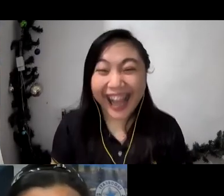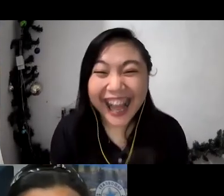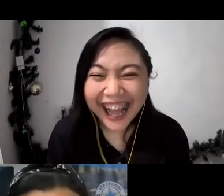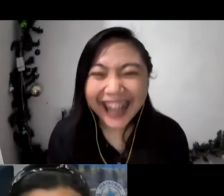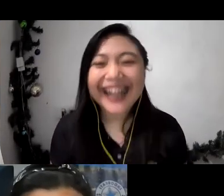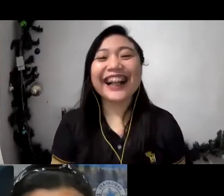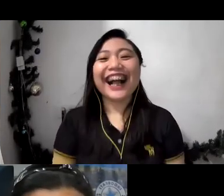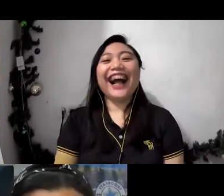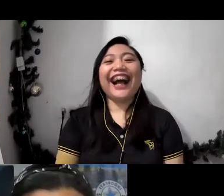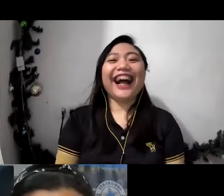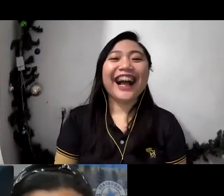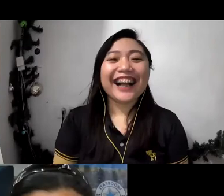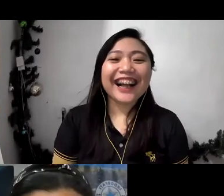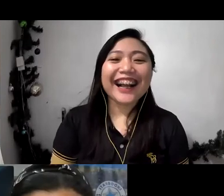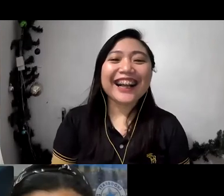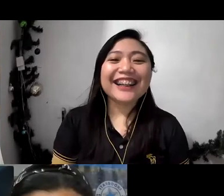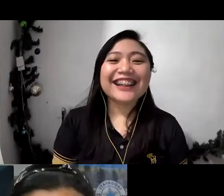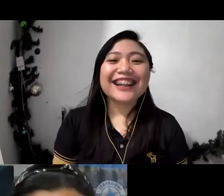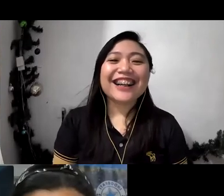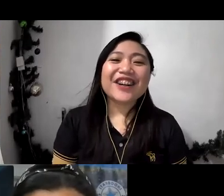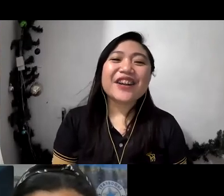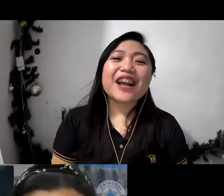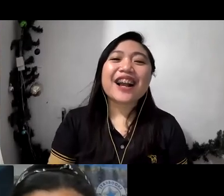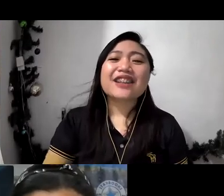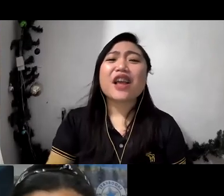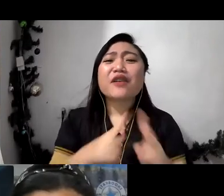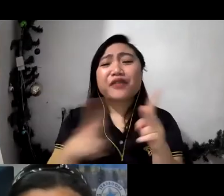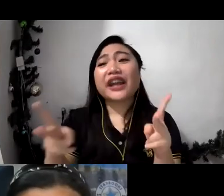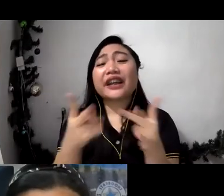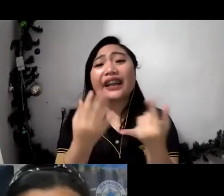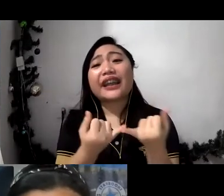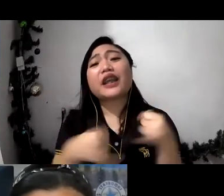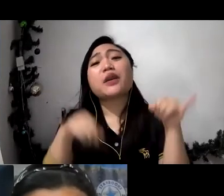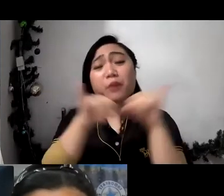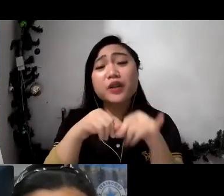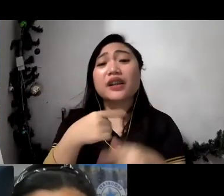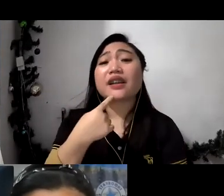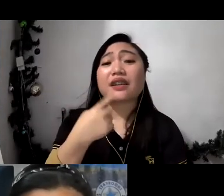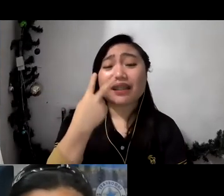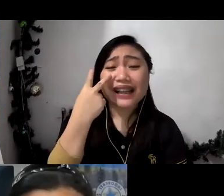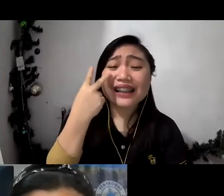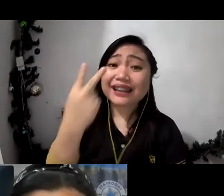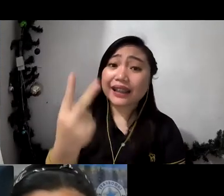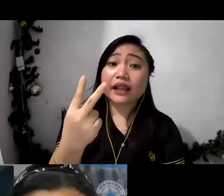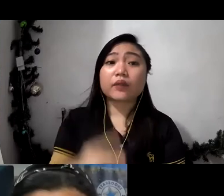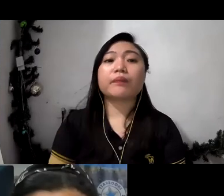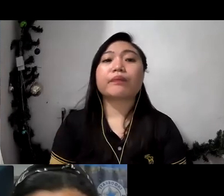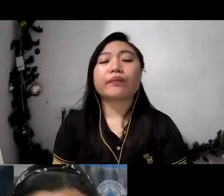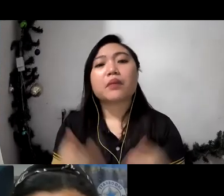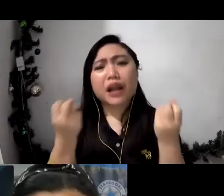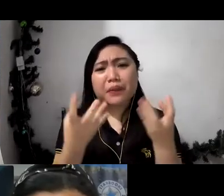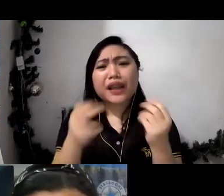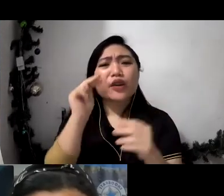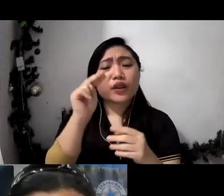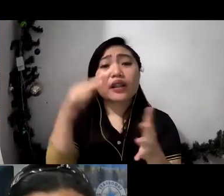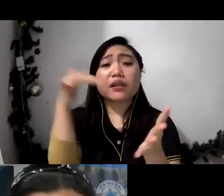okay? So again, ano? So napaka-importante na tignan po natin. So ngayon nakikita natin, ano? Marami tayong dapat pag-aralan.